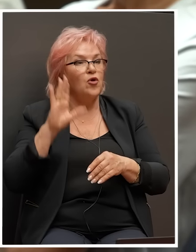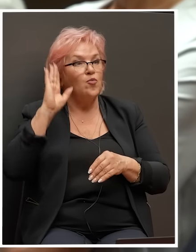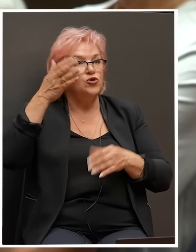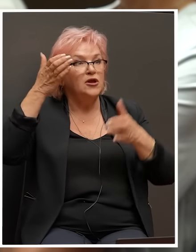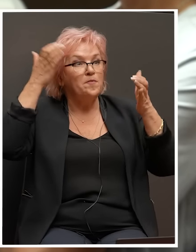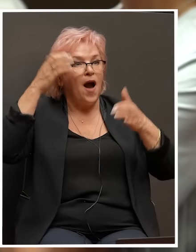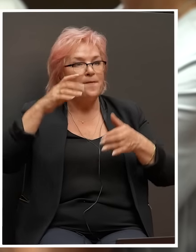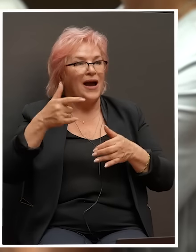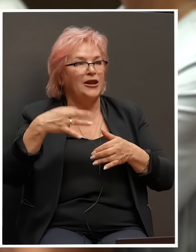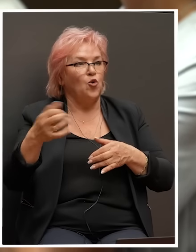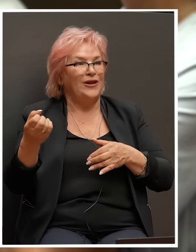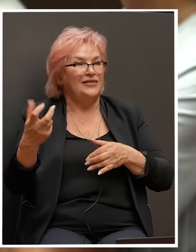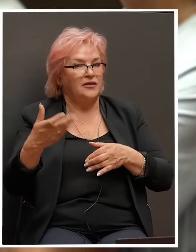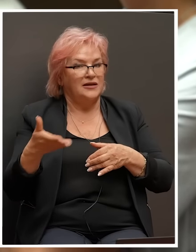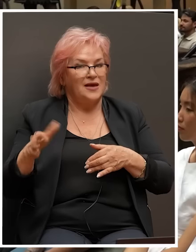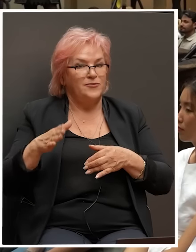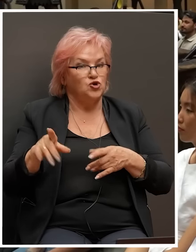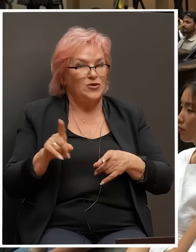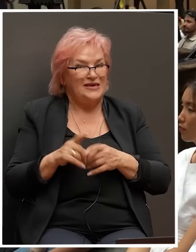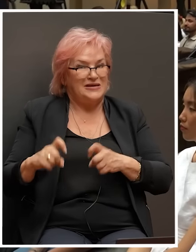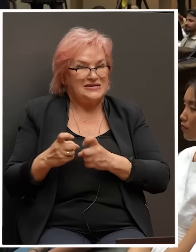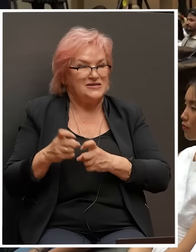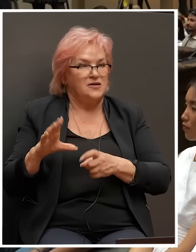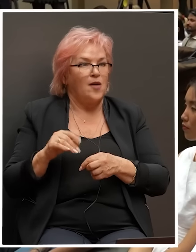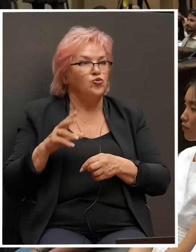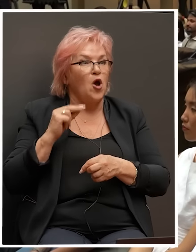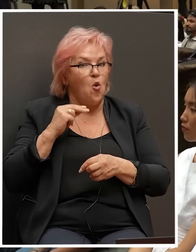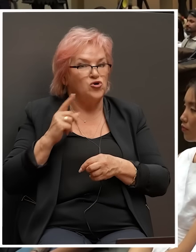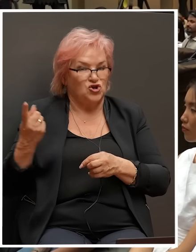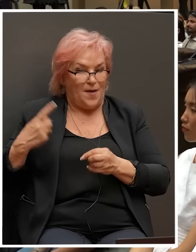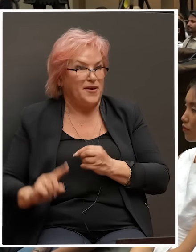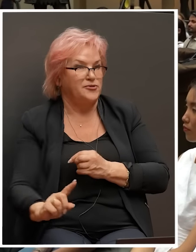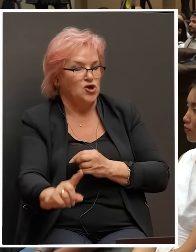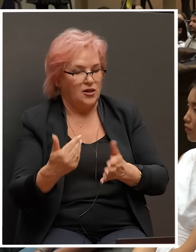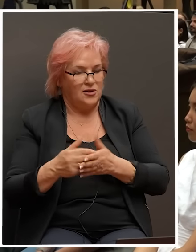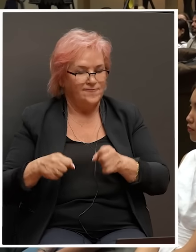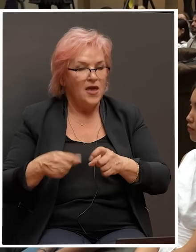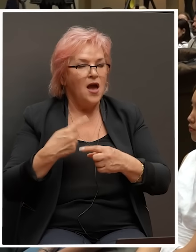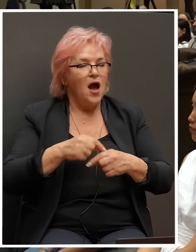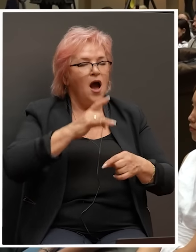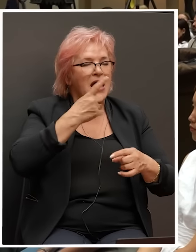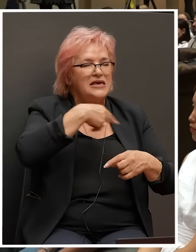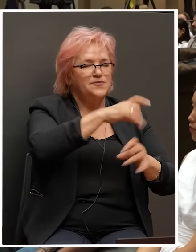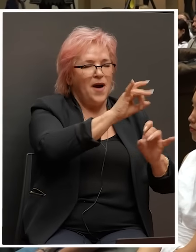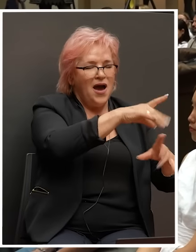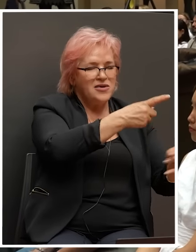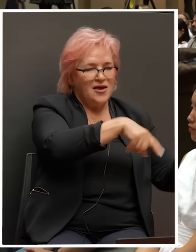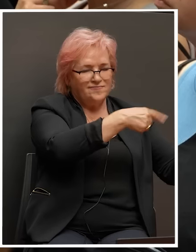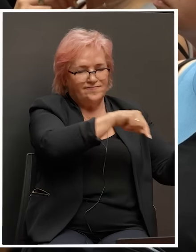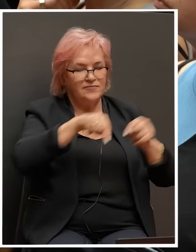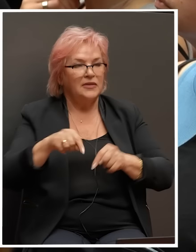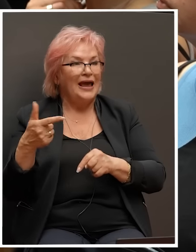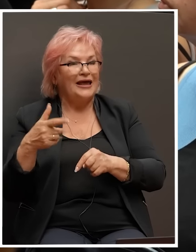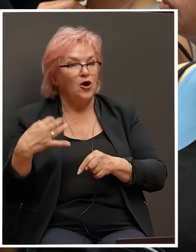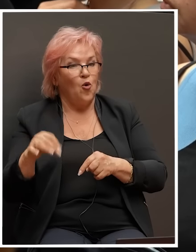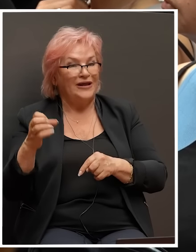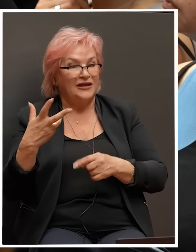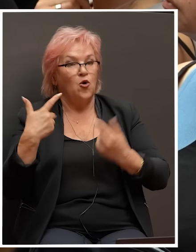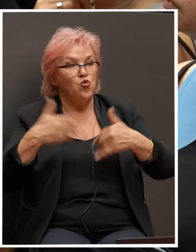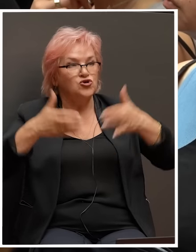Григорием XIII. И там между ними кошка пробежала. Поэтому по возвращению из Испании, когда Григорий XIII становится